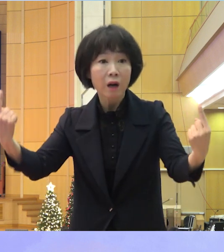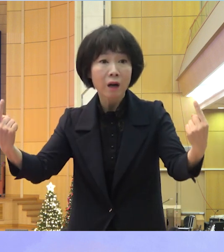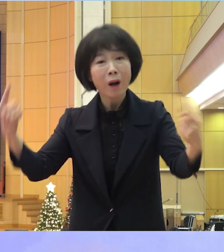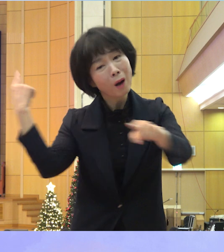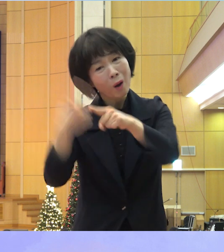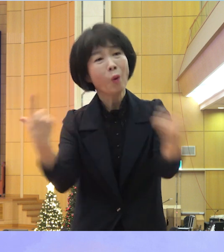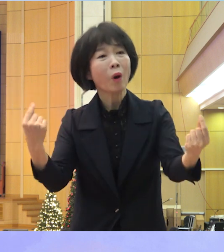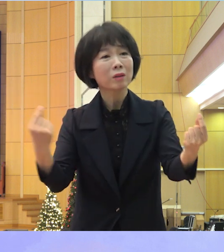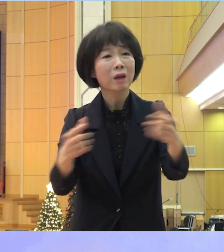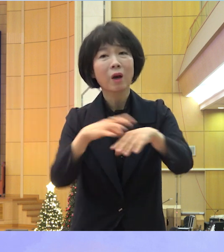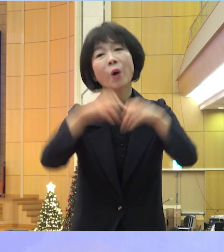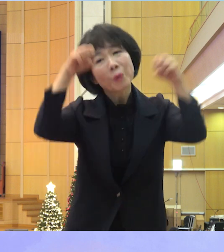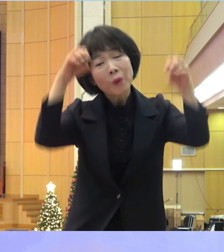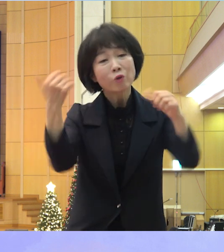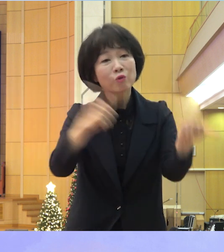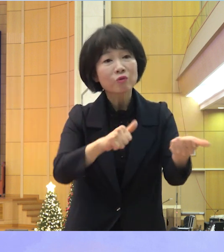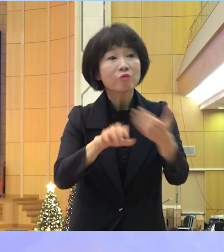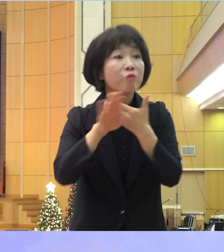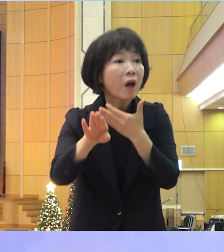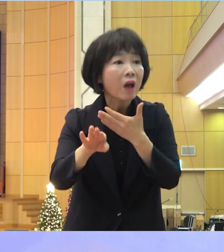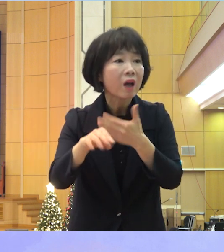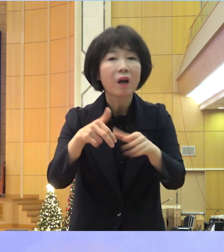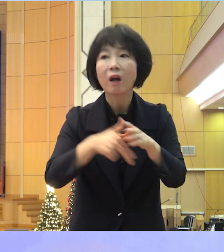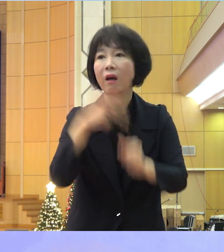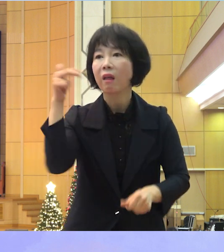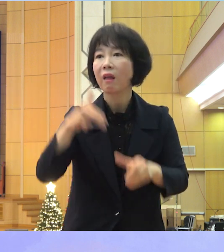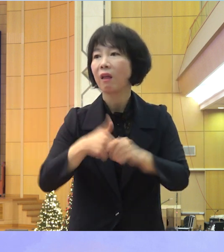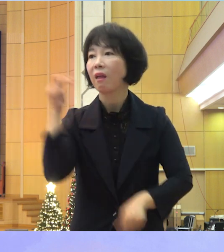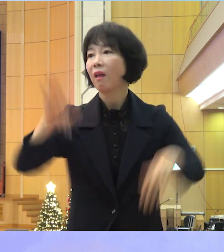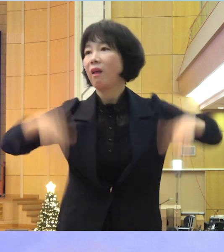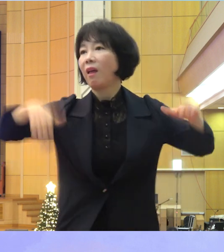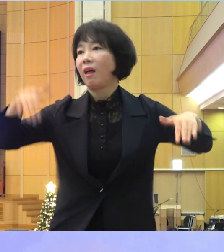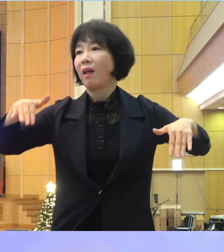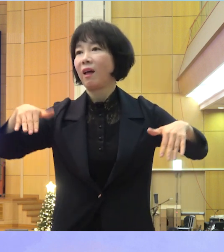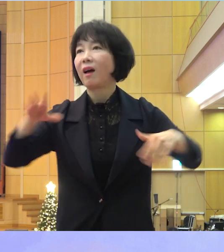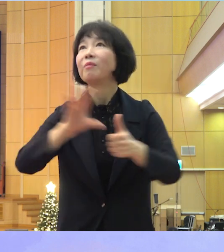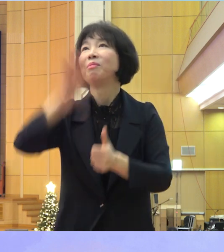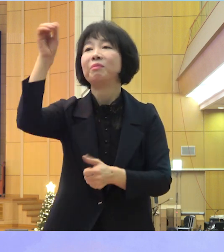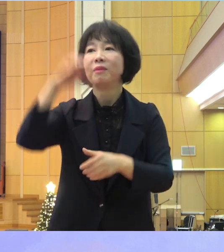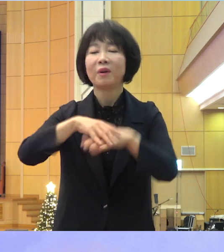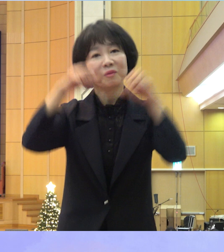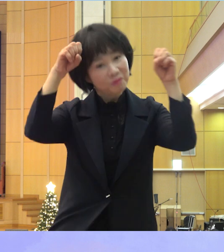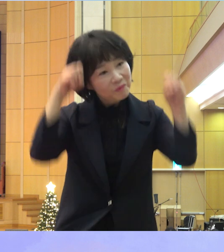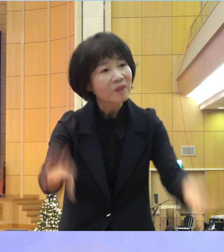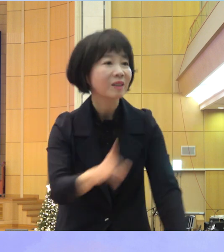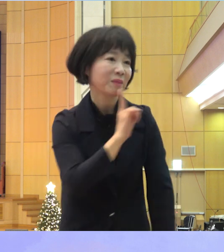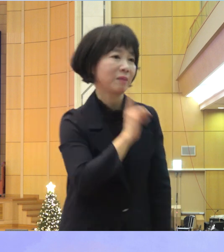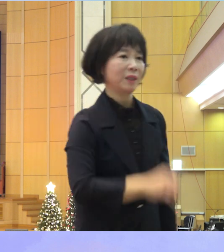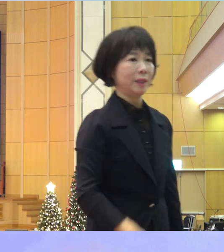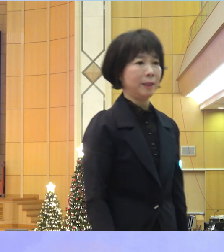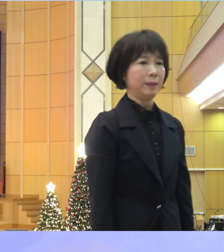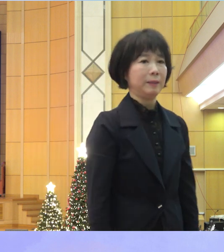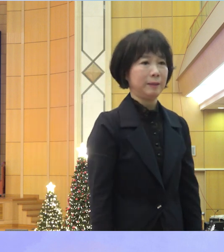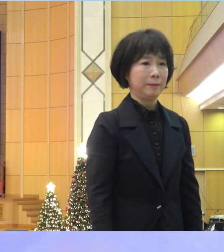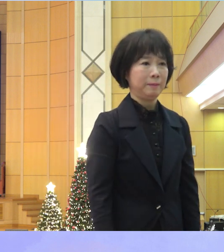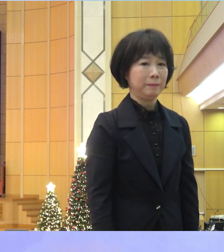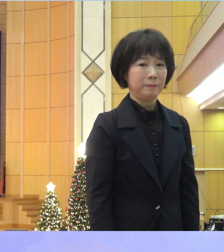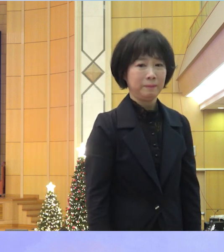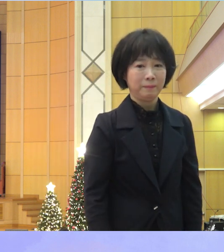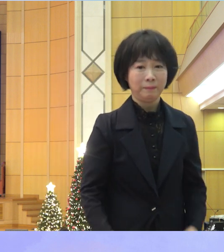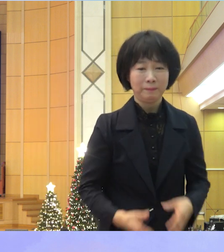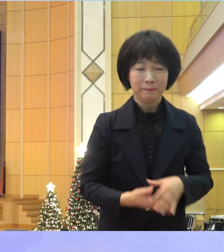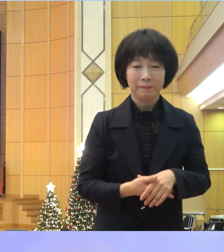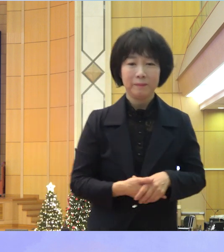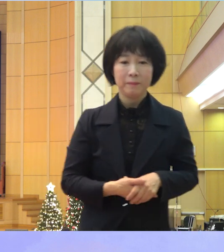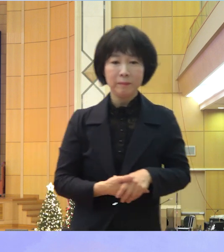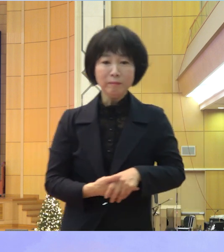무슨 실패가 있나요? 죽고 나면 빈손인데. 빈손 들고 왔다가 빈손이면 본전이지 무슨 실패가 있고 성공이